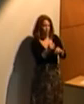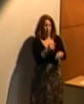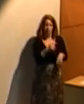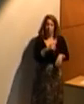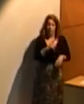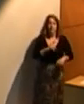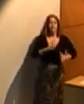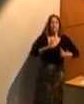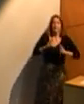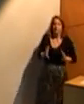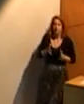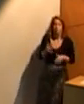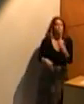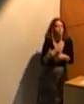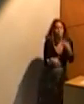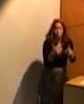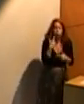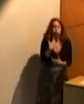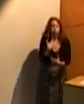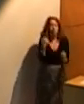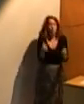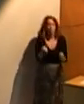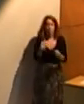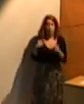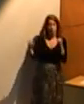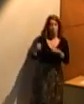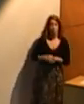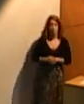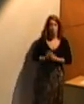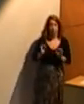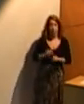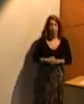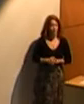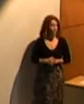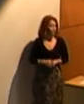pour l'avenir là il ya quelque chose d'extrêmement fort tu parfaitement d'accord oui